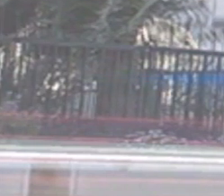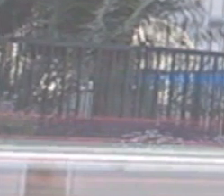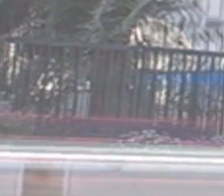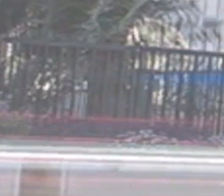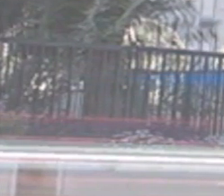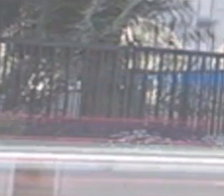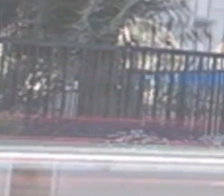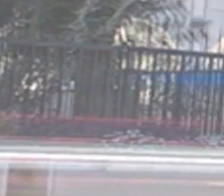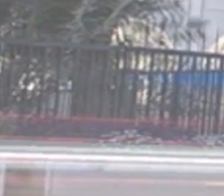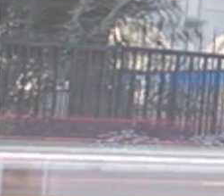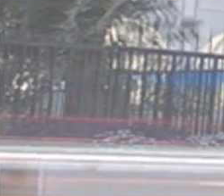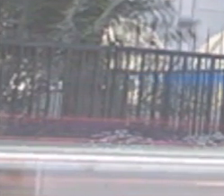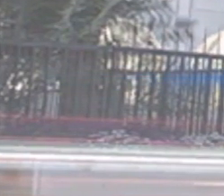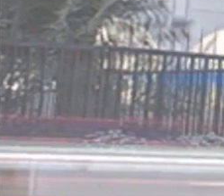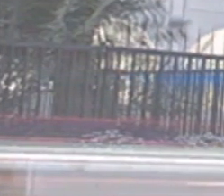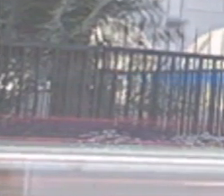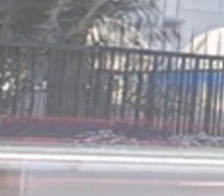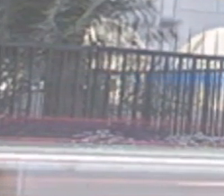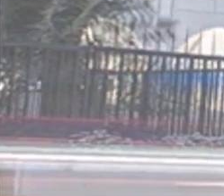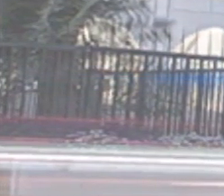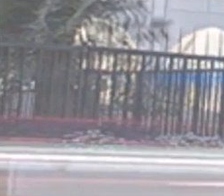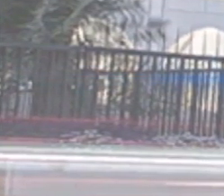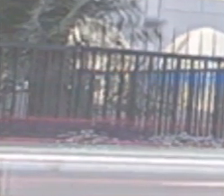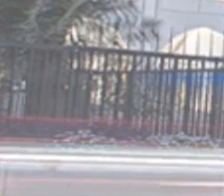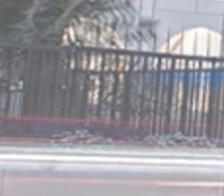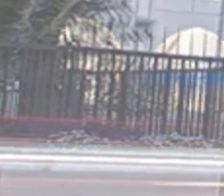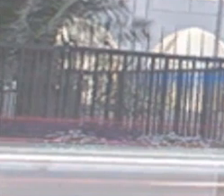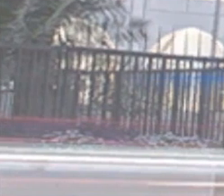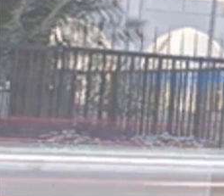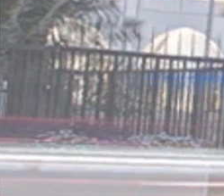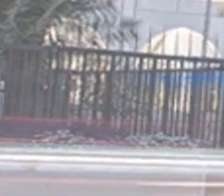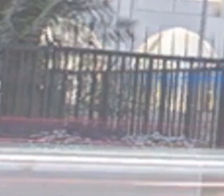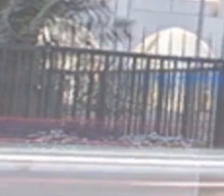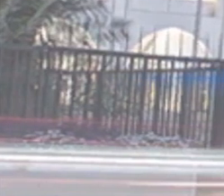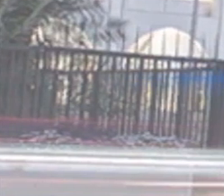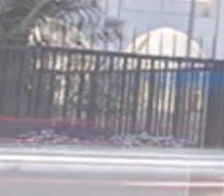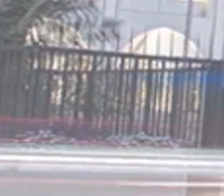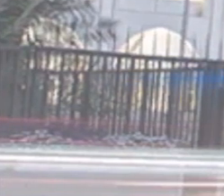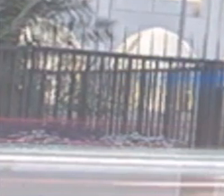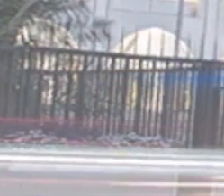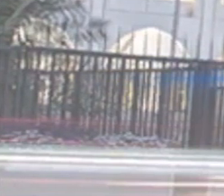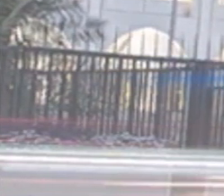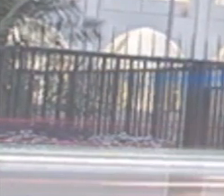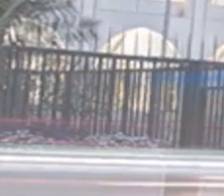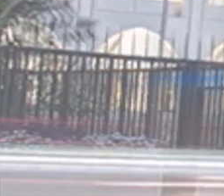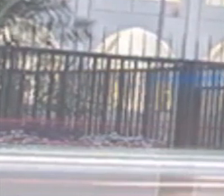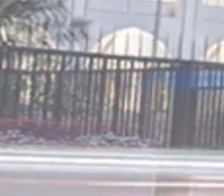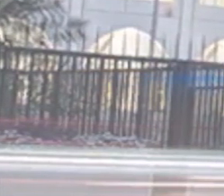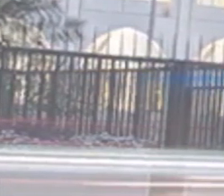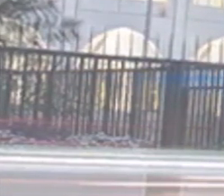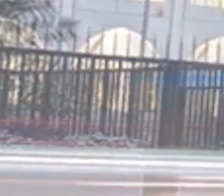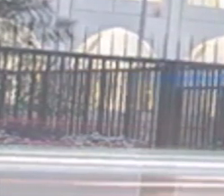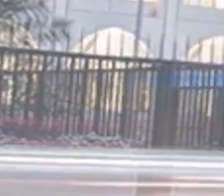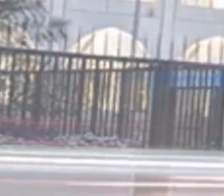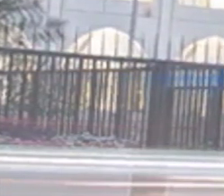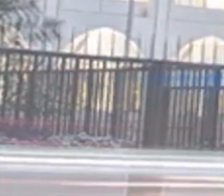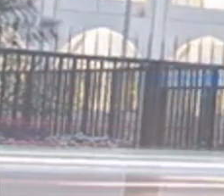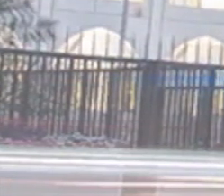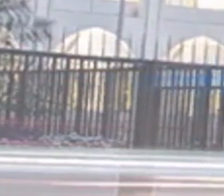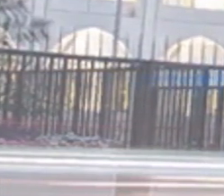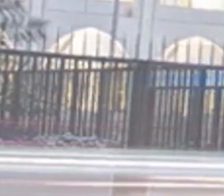فيما بلغ صافي عدد المرشحين 182 بعد تنازل مرشح واحد